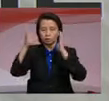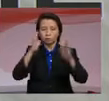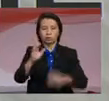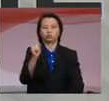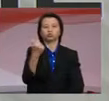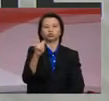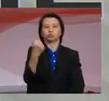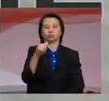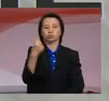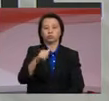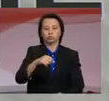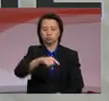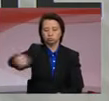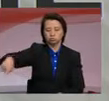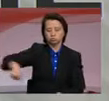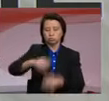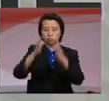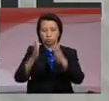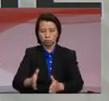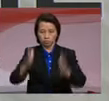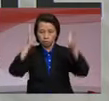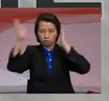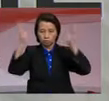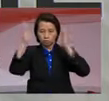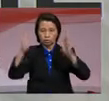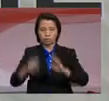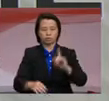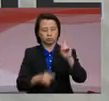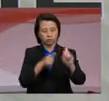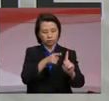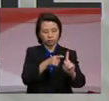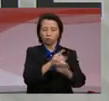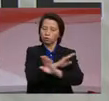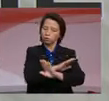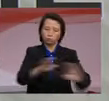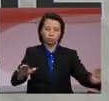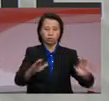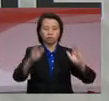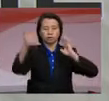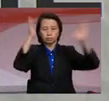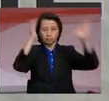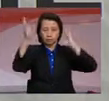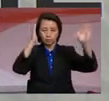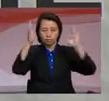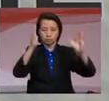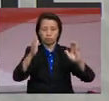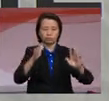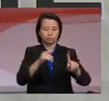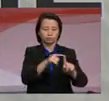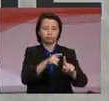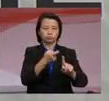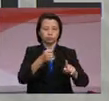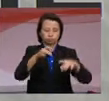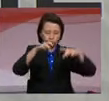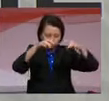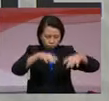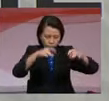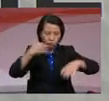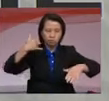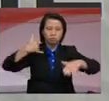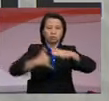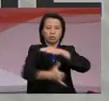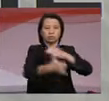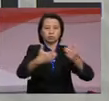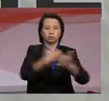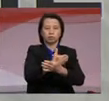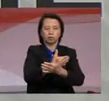kes adalah di kalangan warga negara Malaysia dan 1 kes adalah bukan warga negara, iaitu kes saringan kemasukan